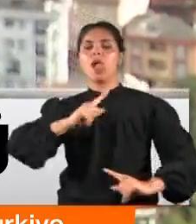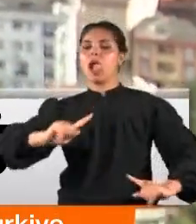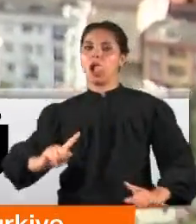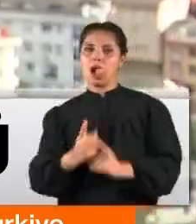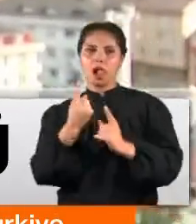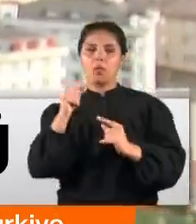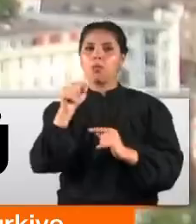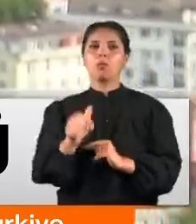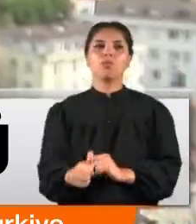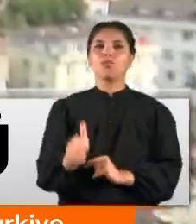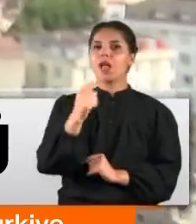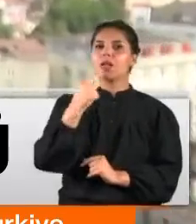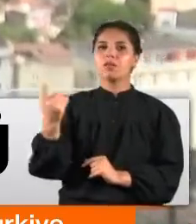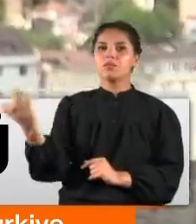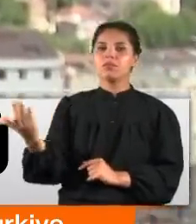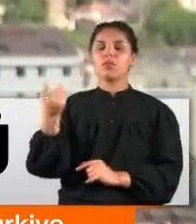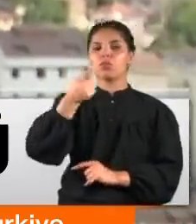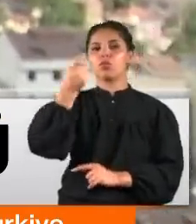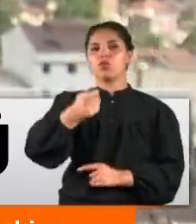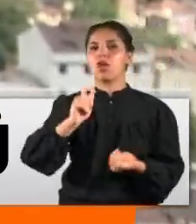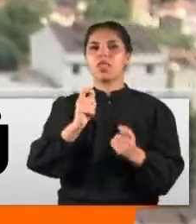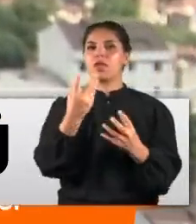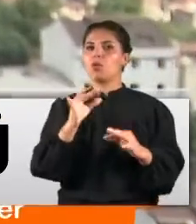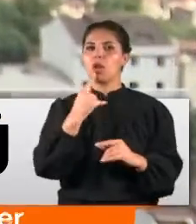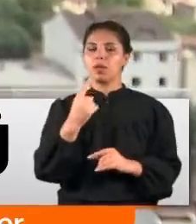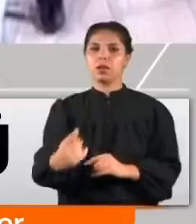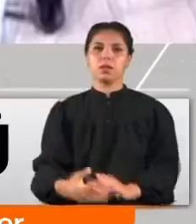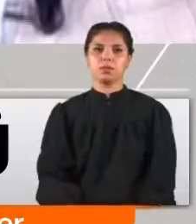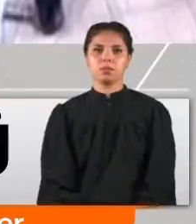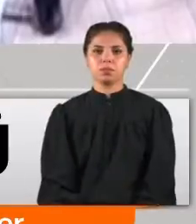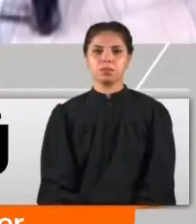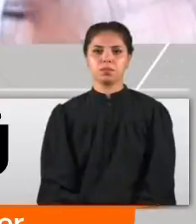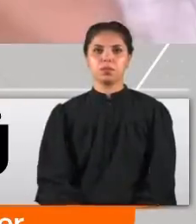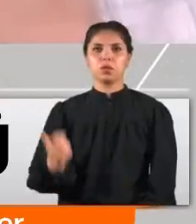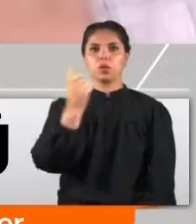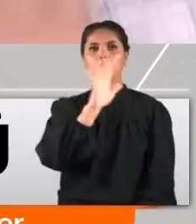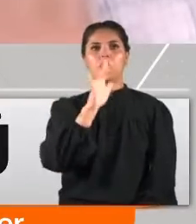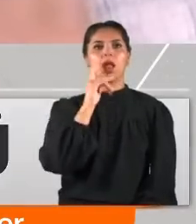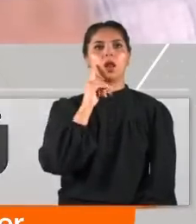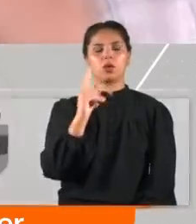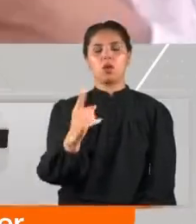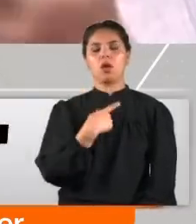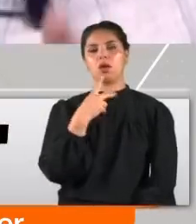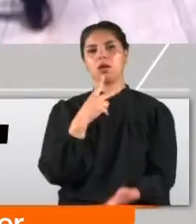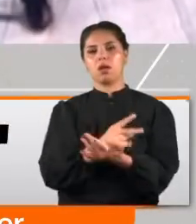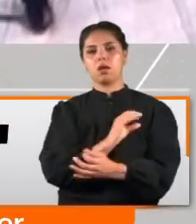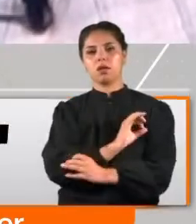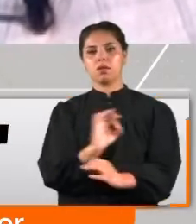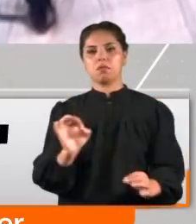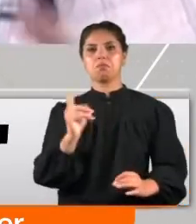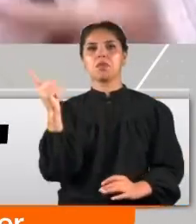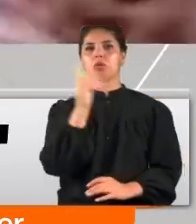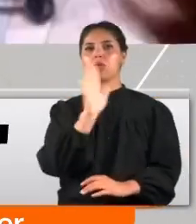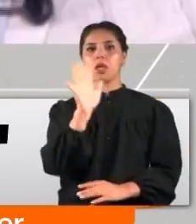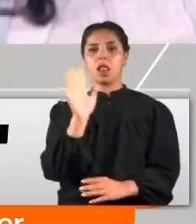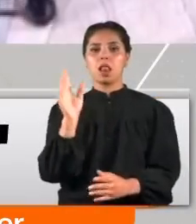olmuyor. Ama Bakan Özhaseki bu şartın değişebileceğini söyledi. Ben %50 hususunda ısrar edeceğim. Yazdırmaya çalışacağım